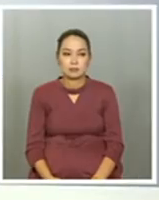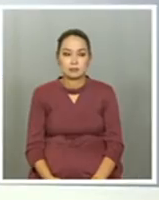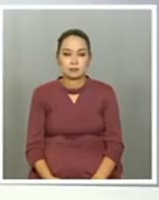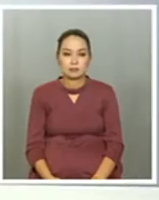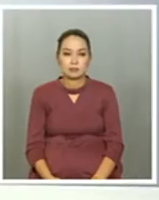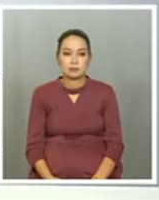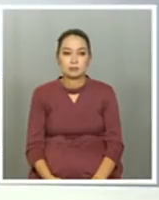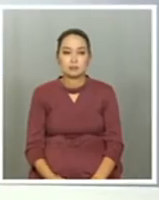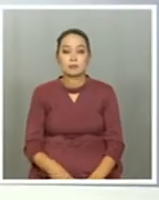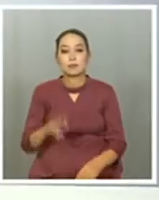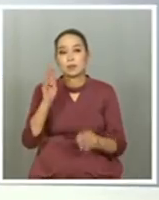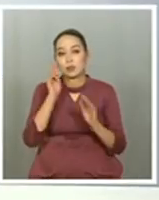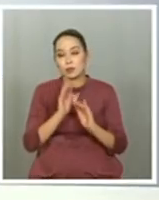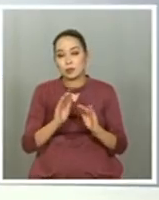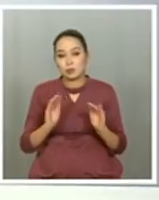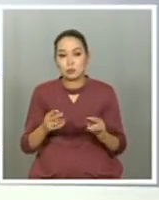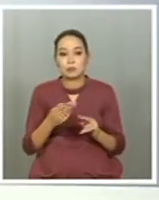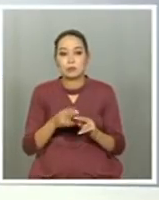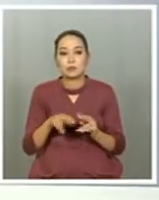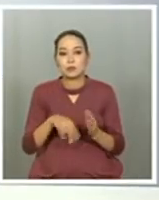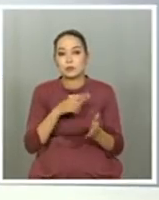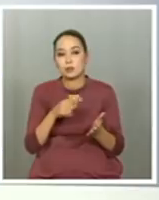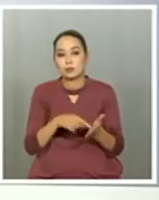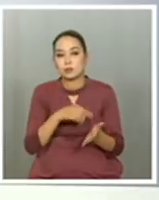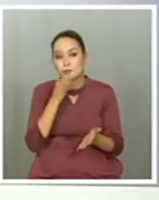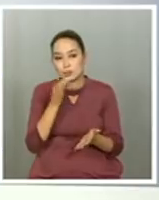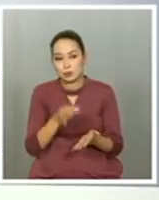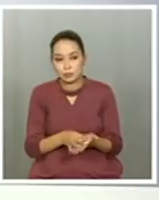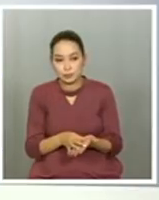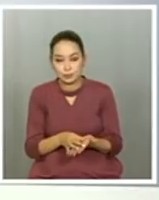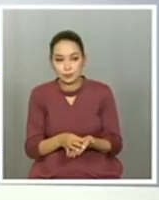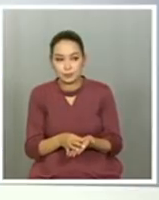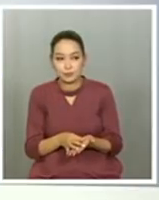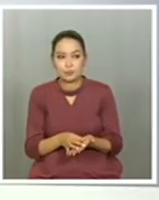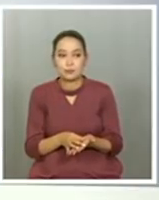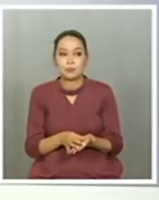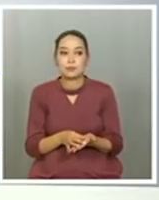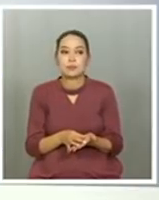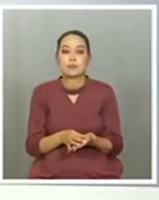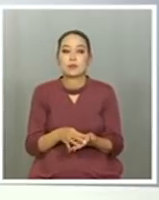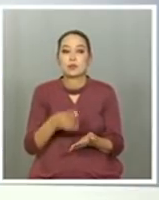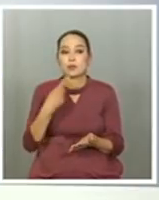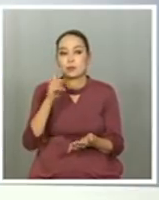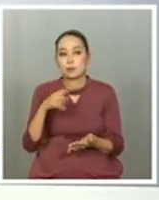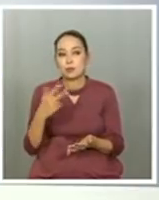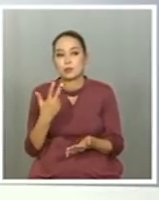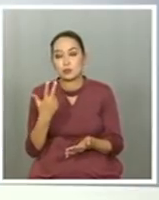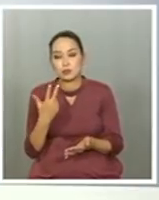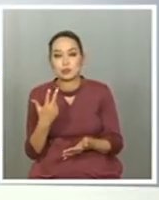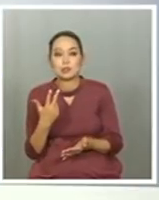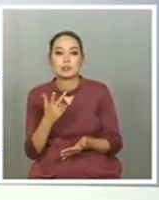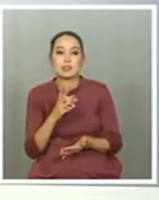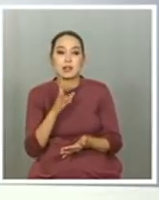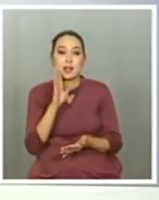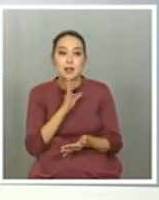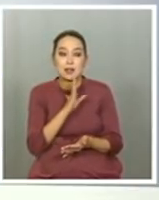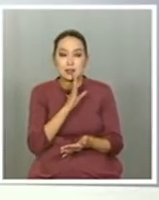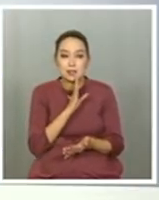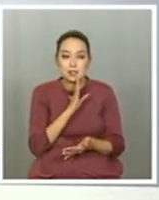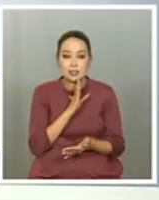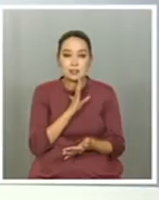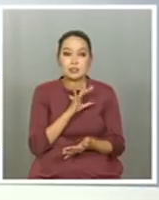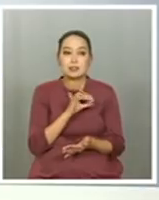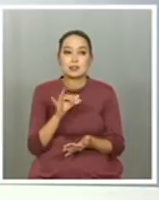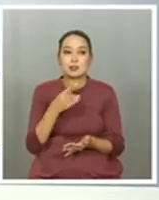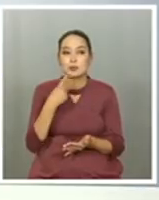Оқушылар, бұл сұрақтың жауабы номері 3-ші аналық және номері